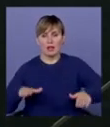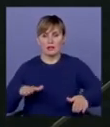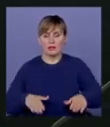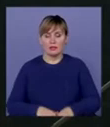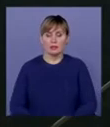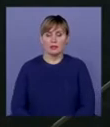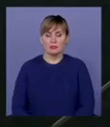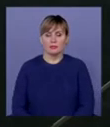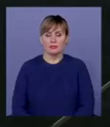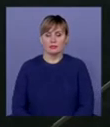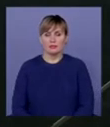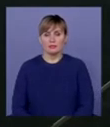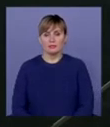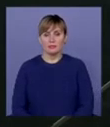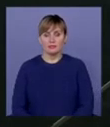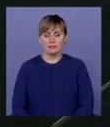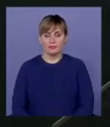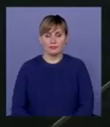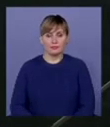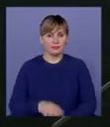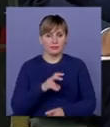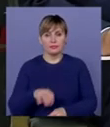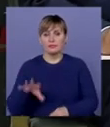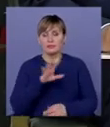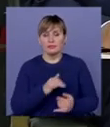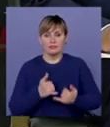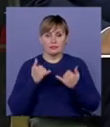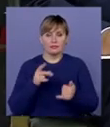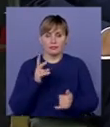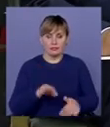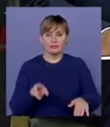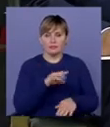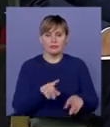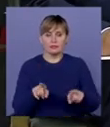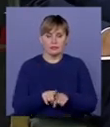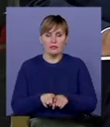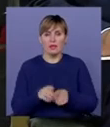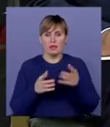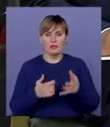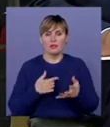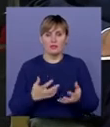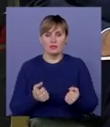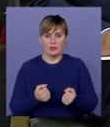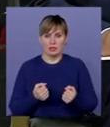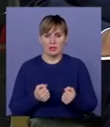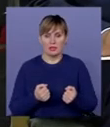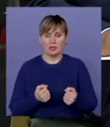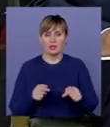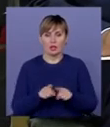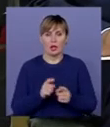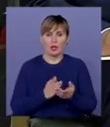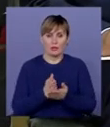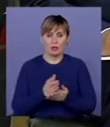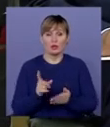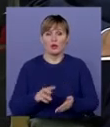Джахпайсен, Влайайт Ханда, да? Не всем угодишь, но в то же время мы должны, раз мы взяли такое направление,